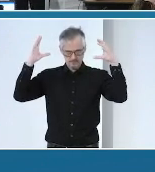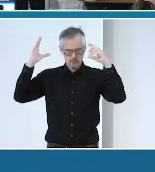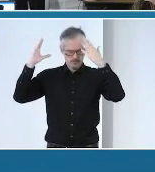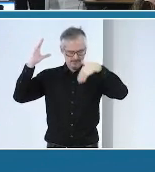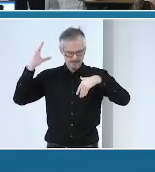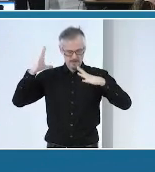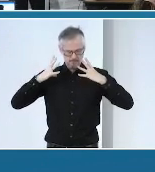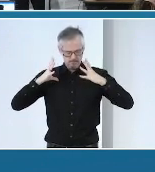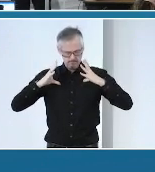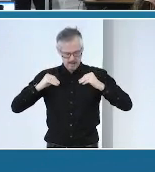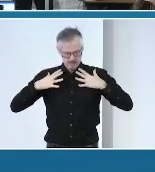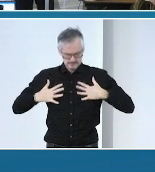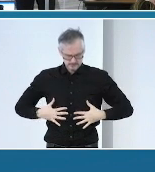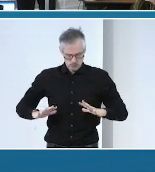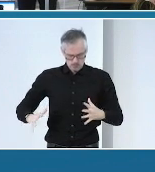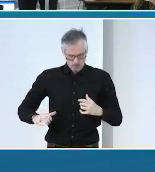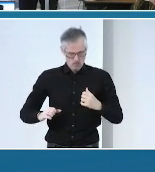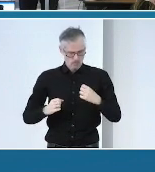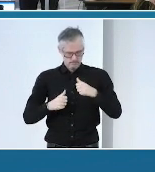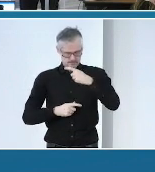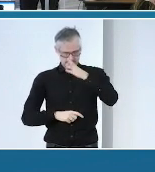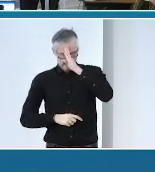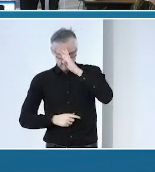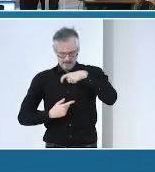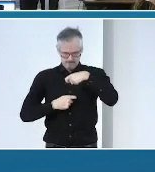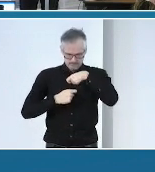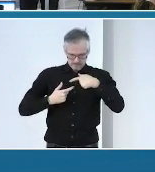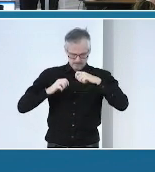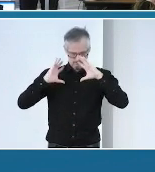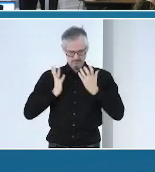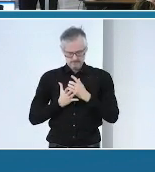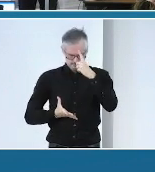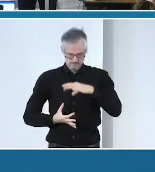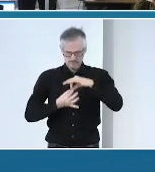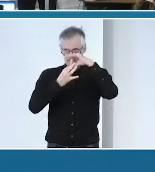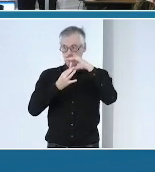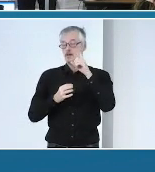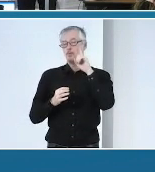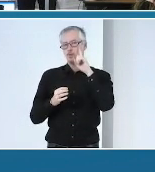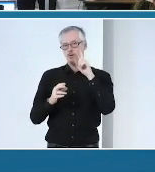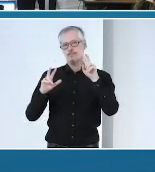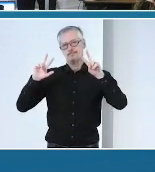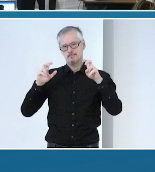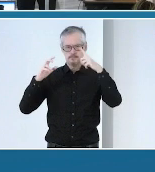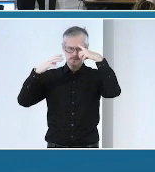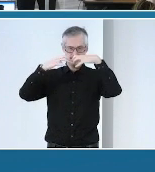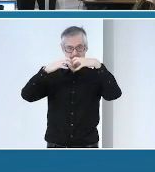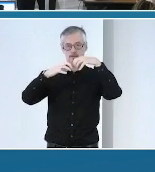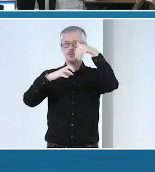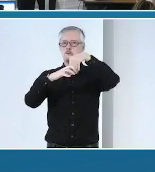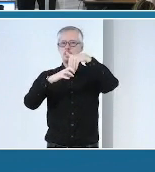l'information proprioceptive. Et c'est parce qu'il y a un chevauchement entre les aires dévolues à la